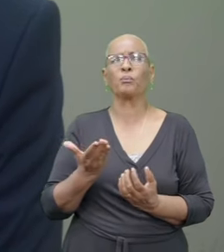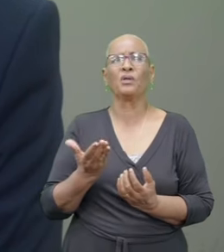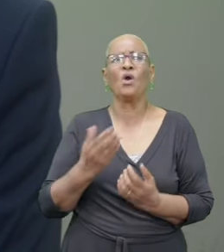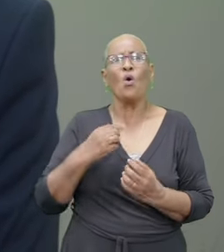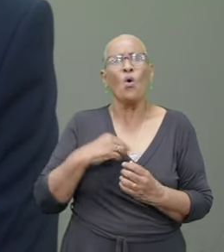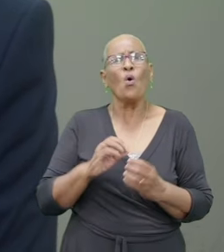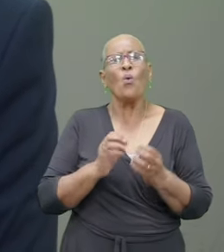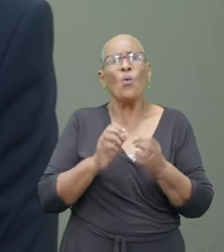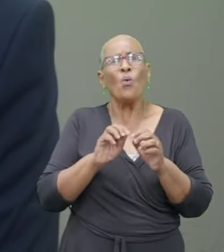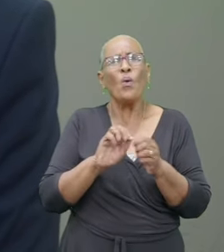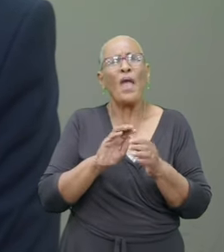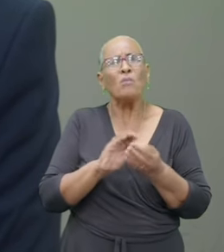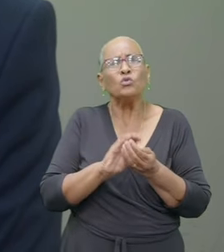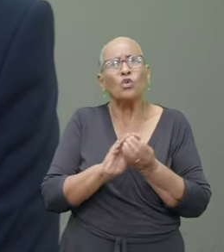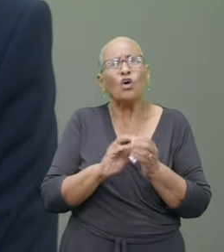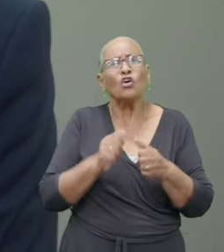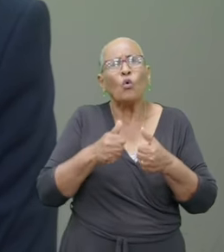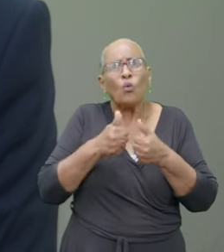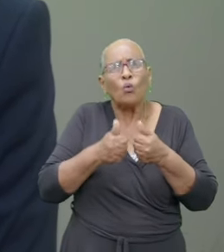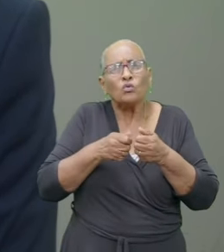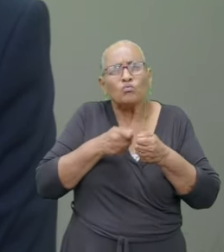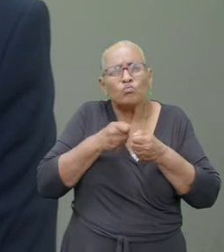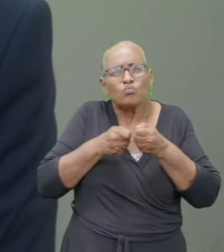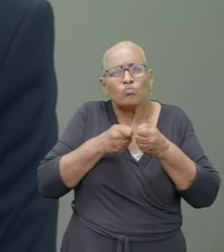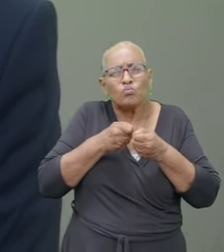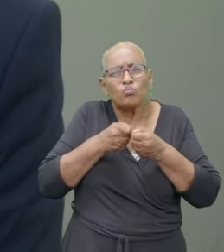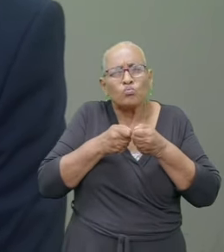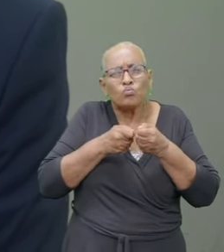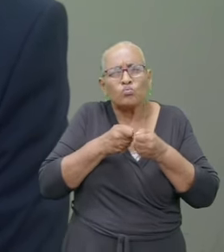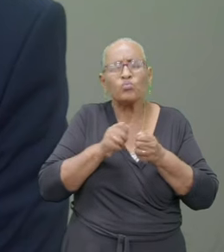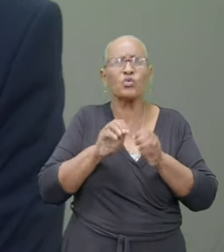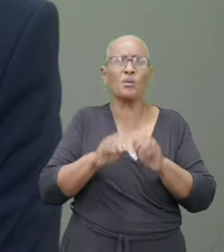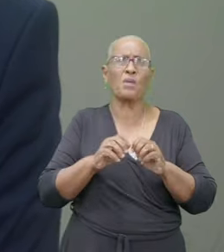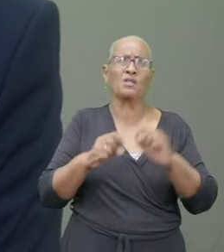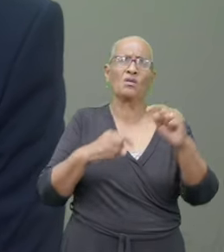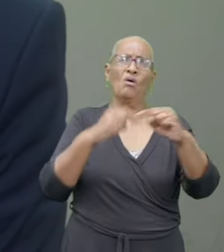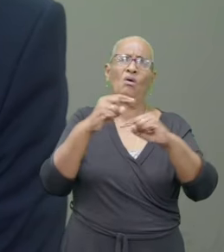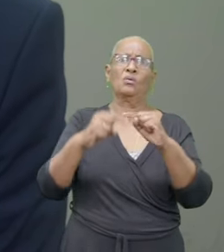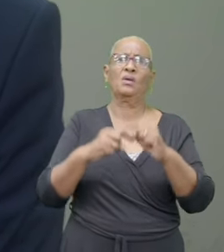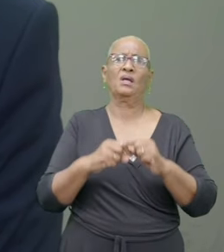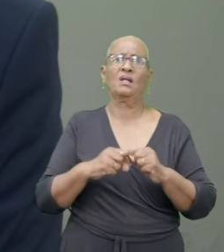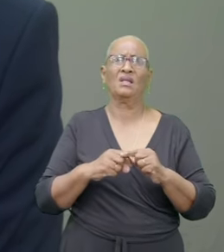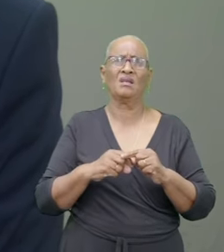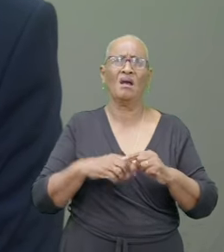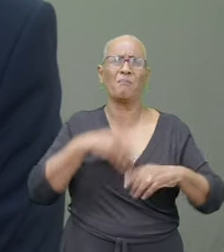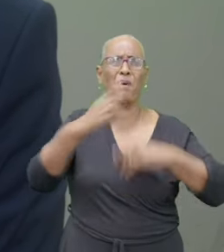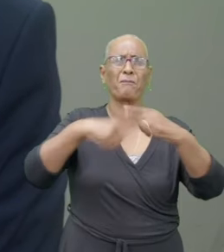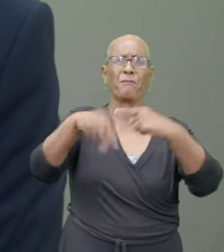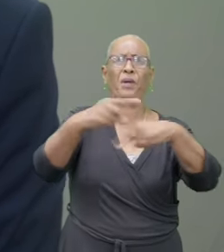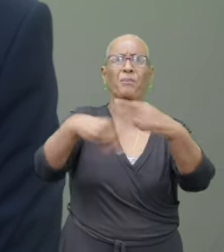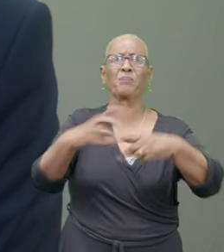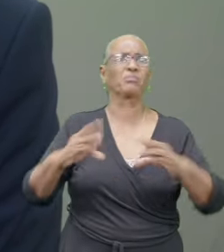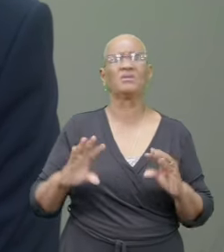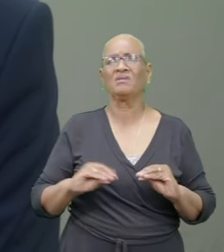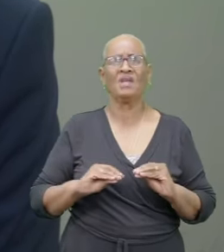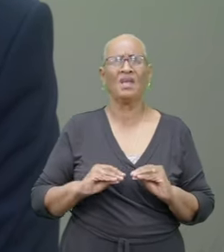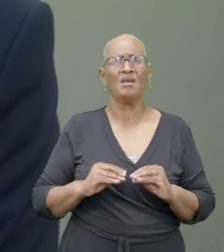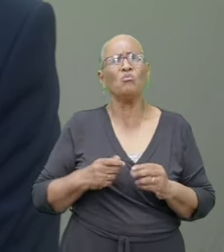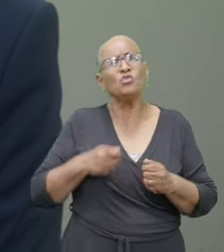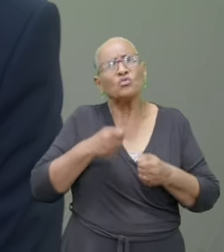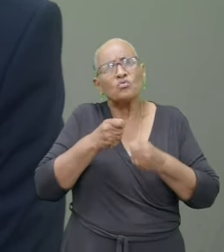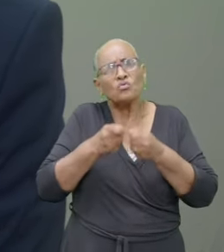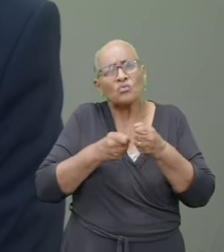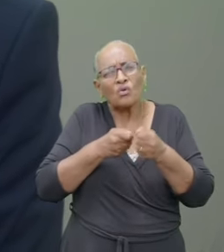zorgvuldig moeten omgaan met deze ontwikkeling. U constateert hier in de persconferentie dat